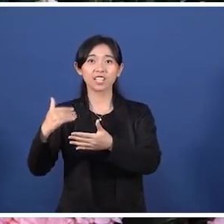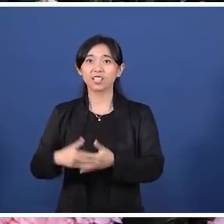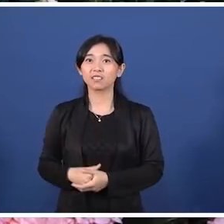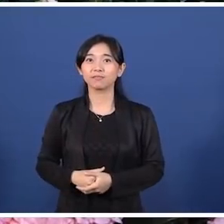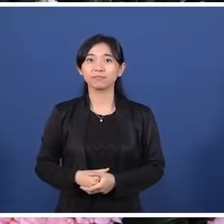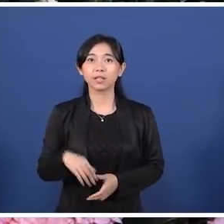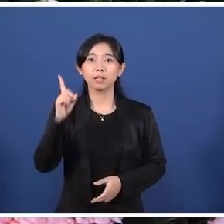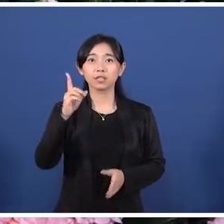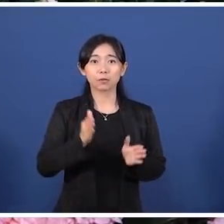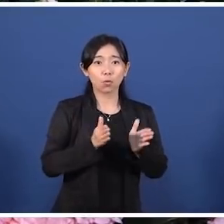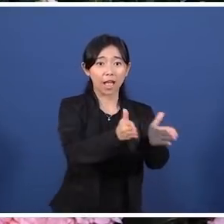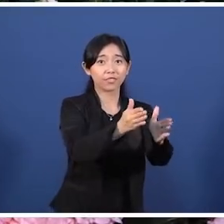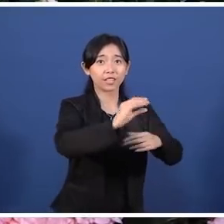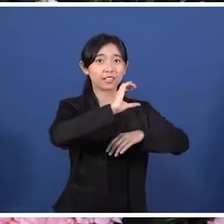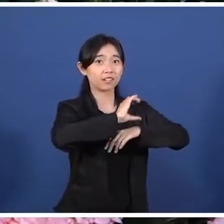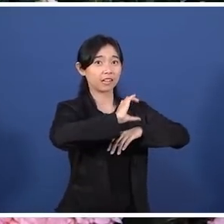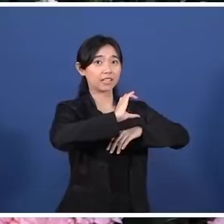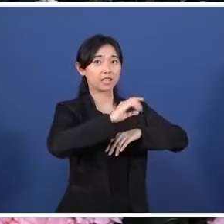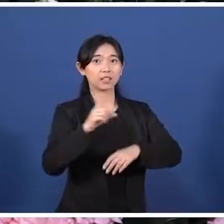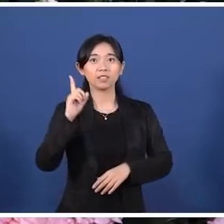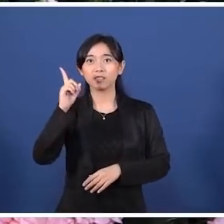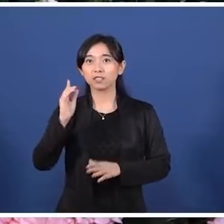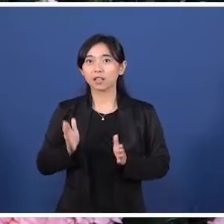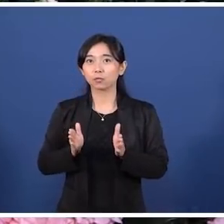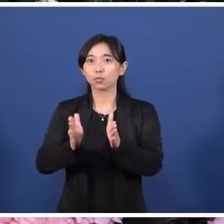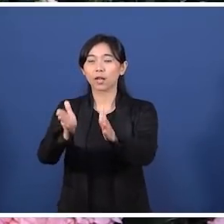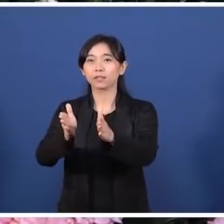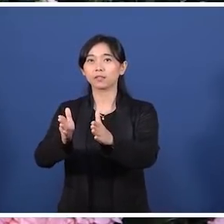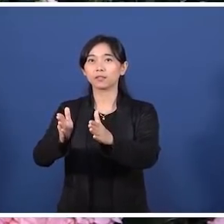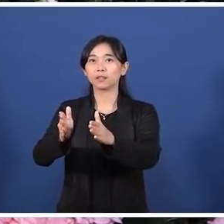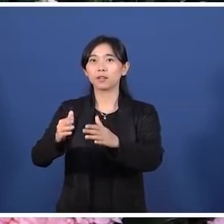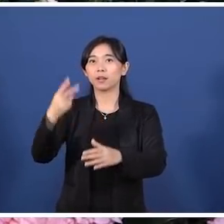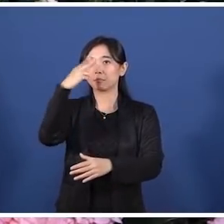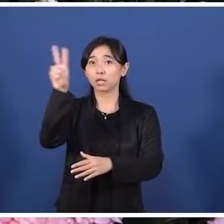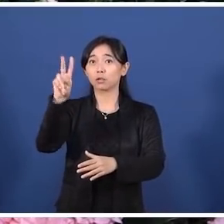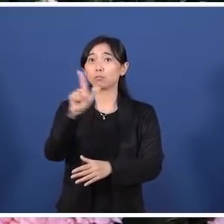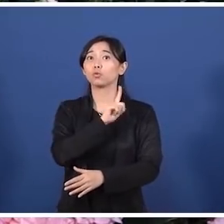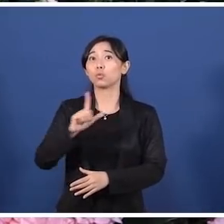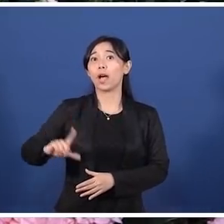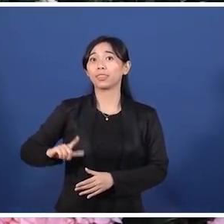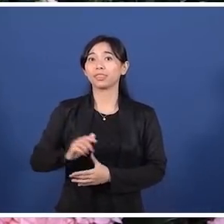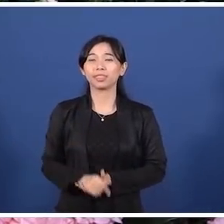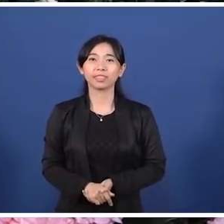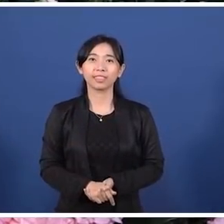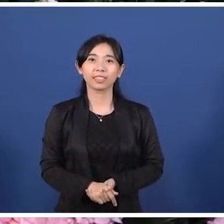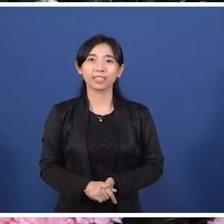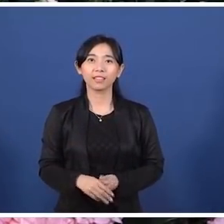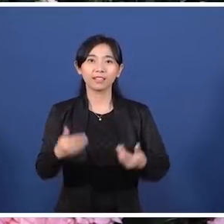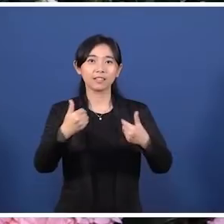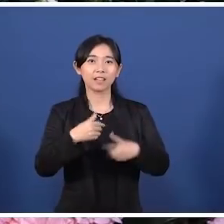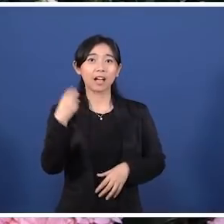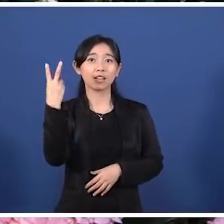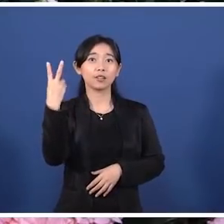satu antrian menemui Tuhan. Jadi pintu yang satu menunjuk pergi ke gereja, pintu yang